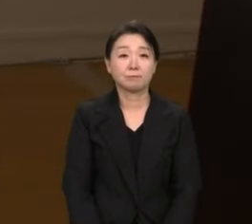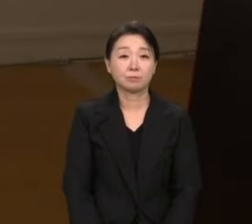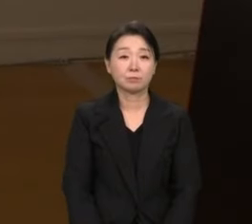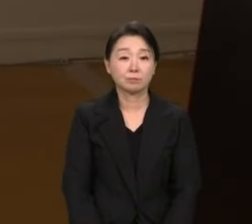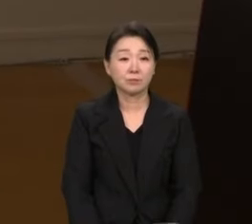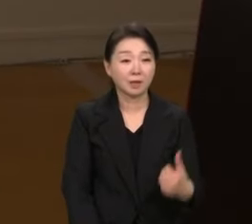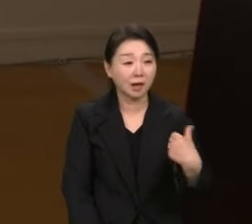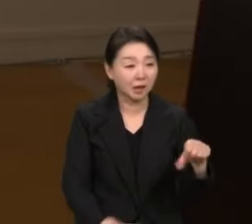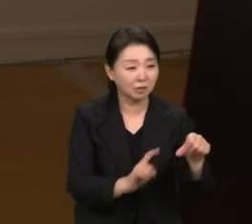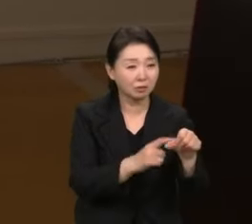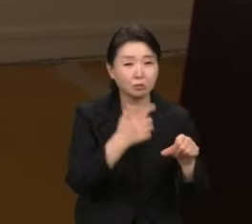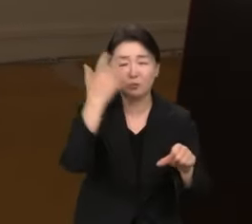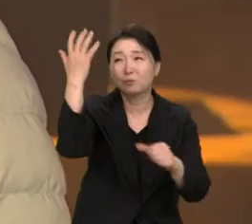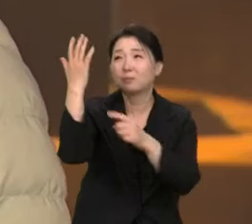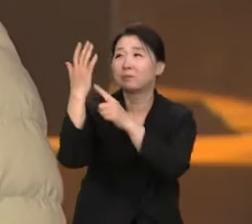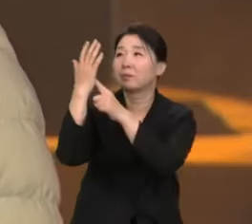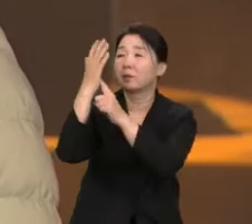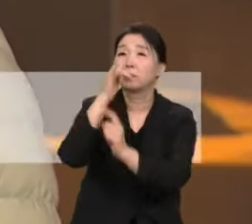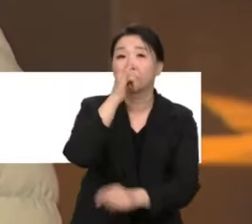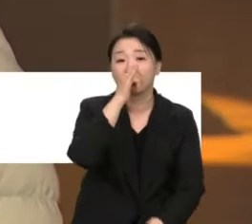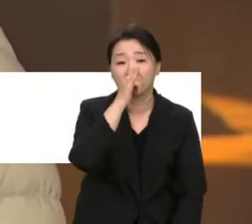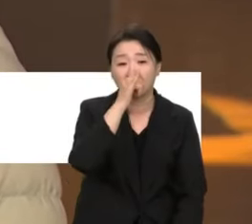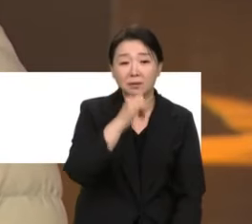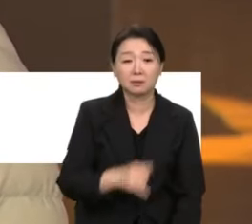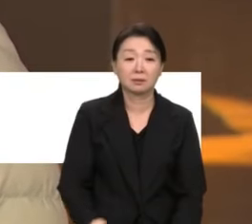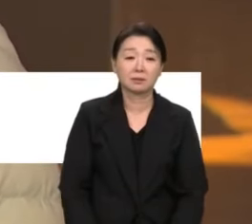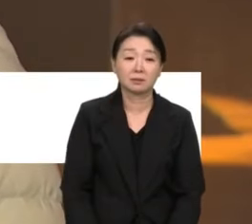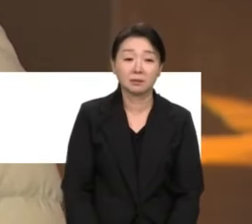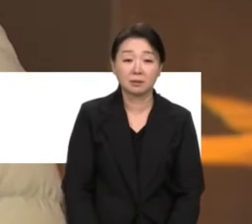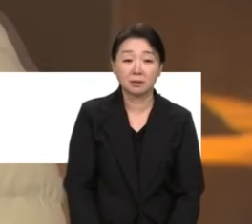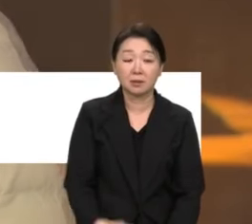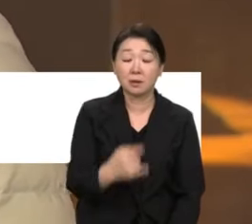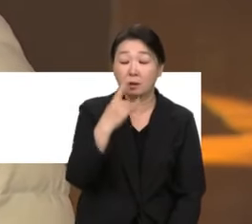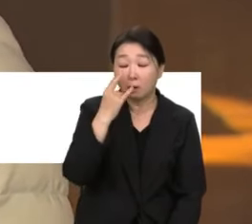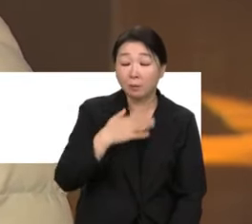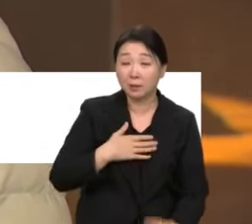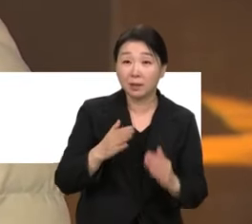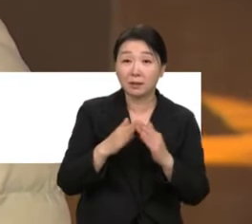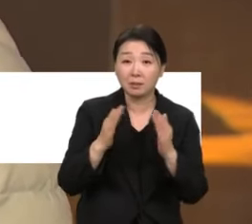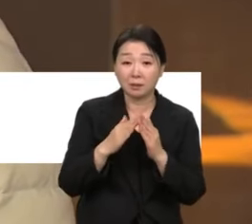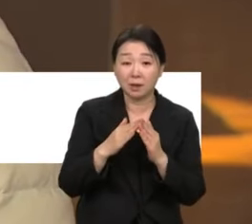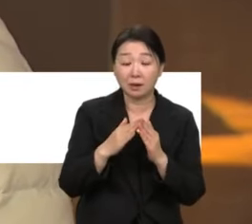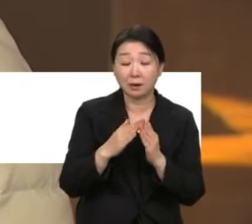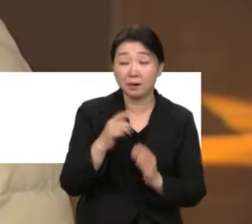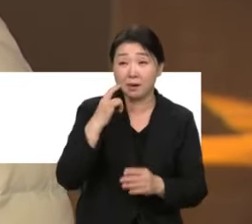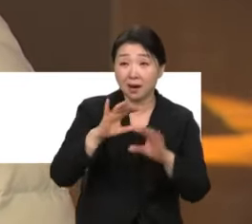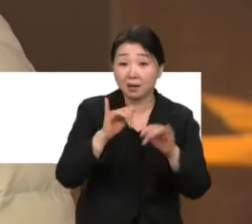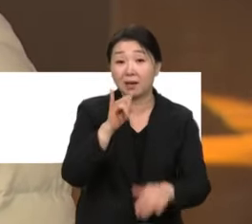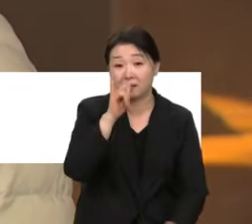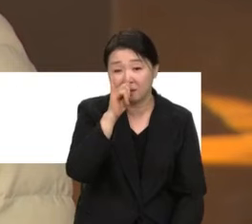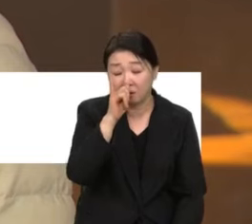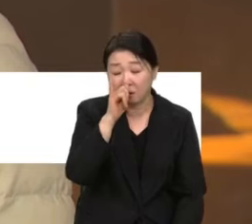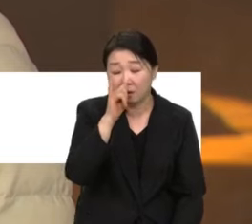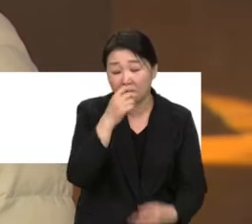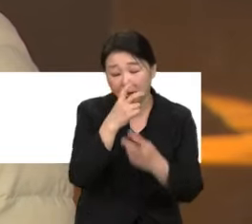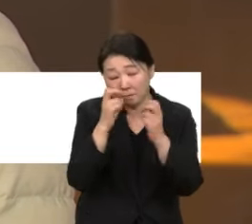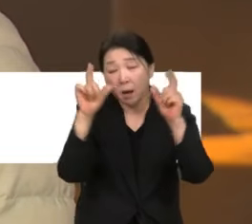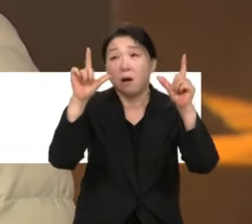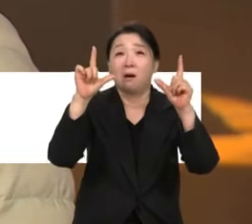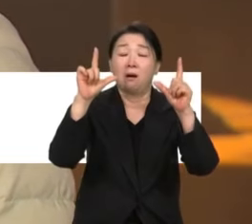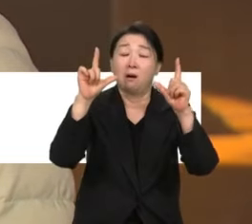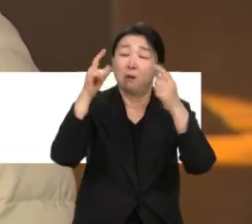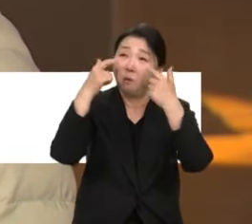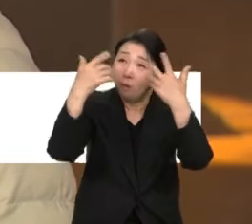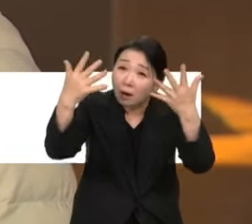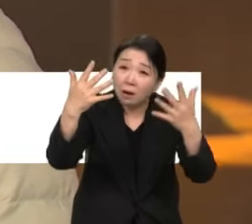아이는 자주 꿈에 나옵니다. 엄마 우리 집에 칼이 있냐고 아침에 자고 일어나니까 너무 생생한 거예요. 우리 식구들